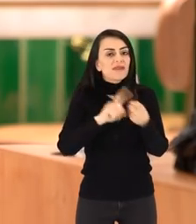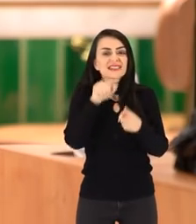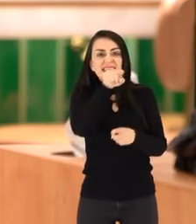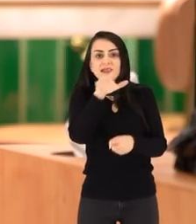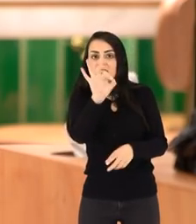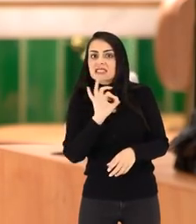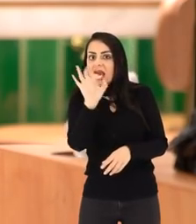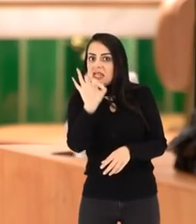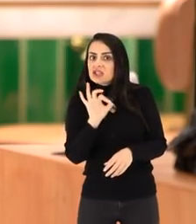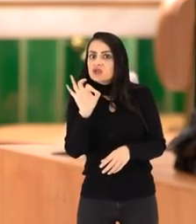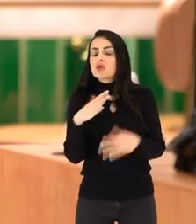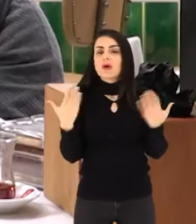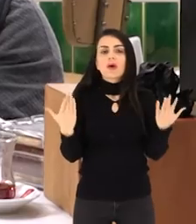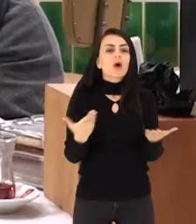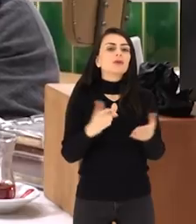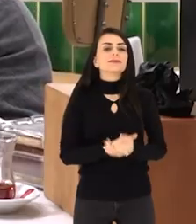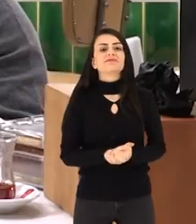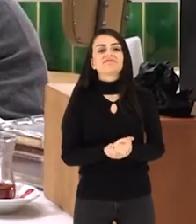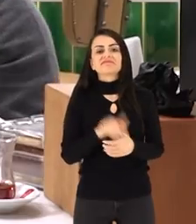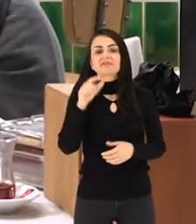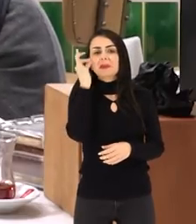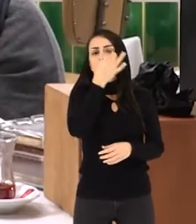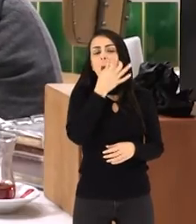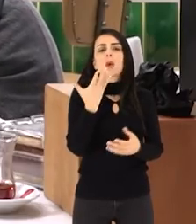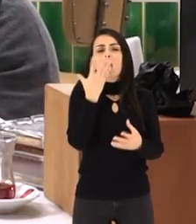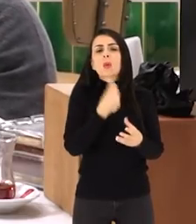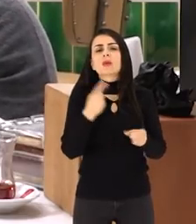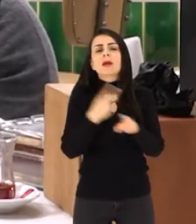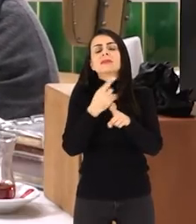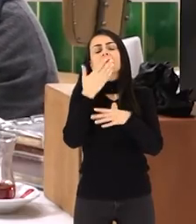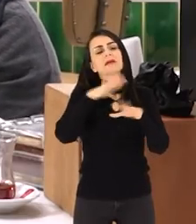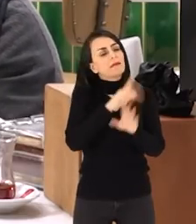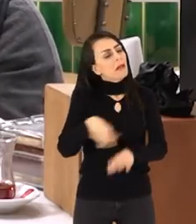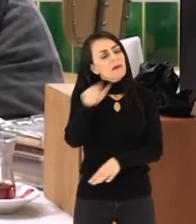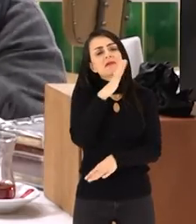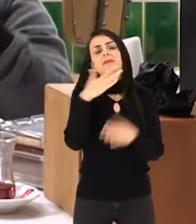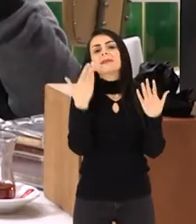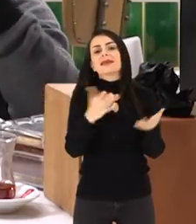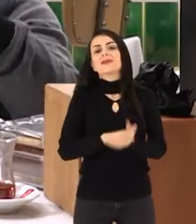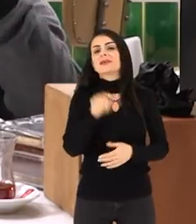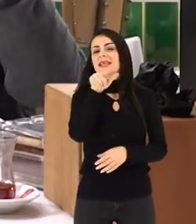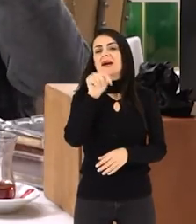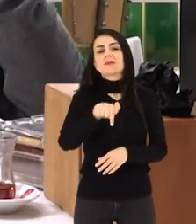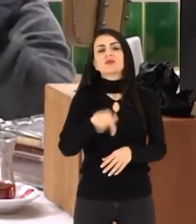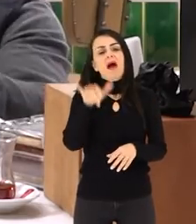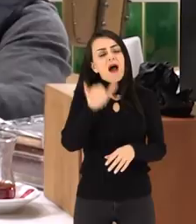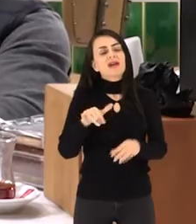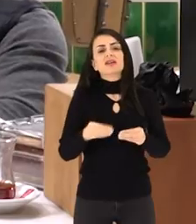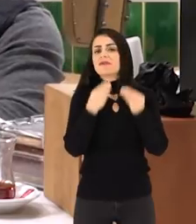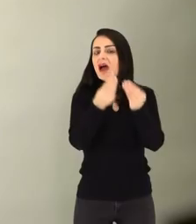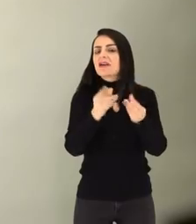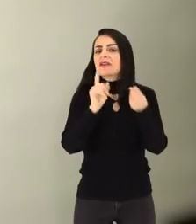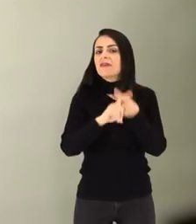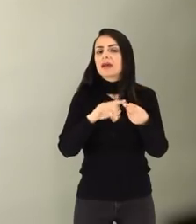gibi bir durum var. Bu kolay yapılabilen bir şey değil. Bunu hepimiz biliyoruz yani. Sen bunu hakkıyla ve acayip